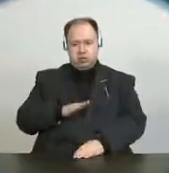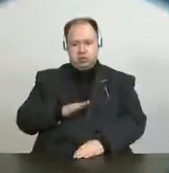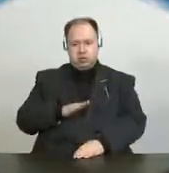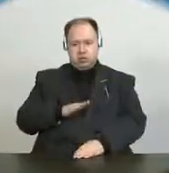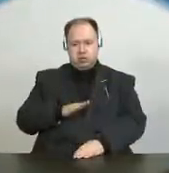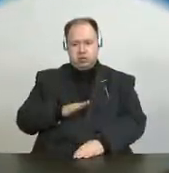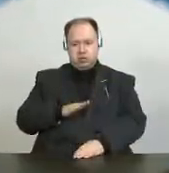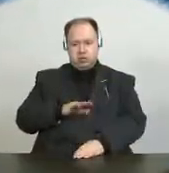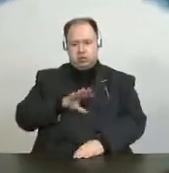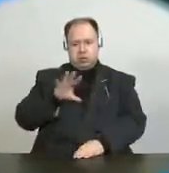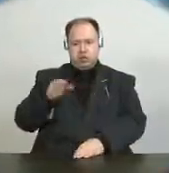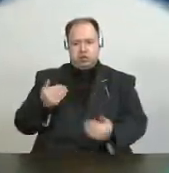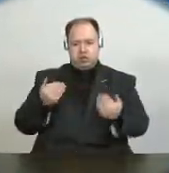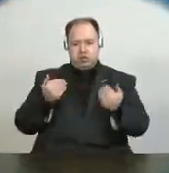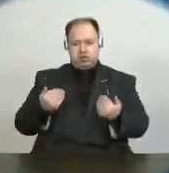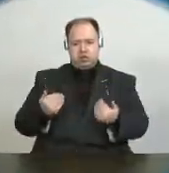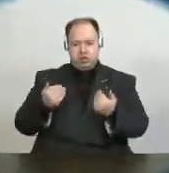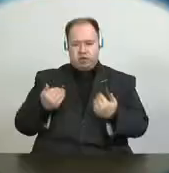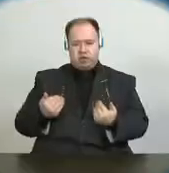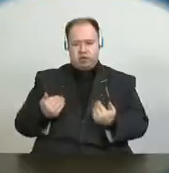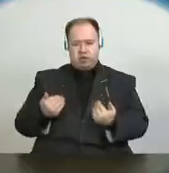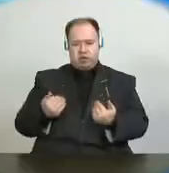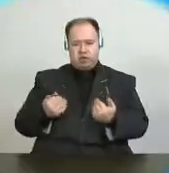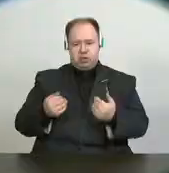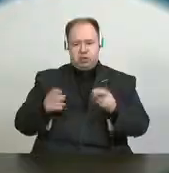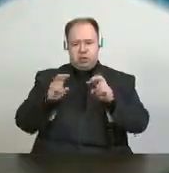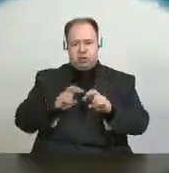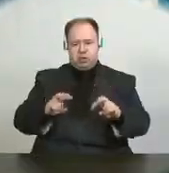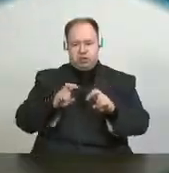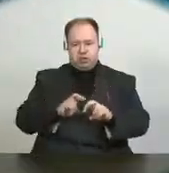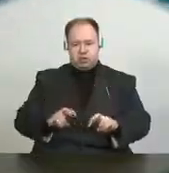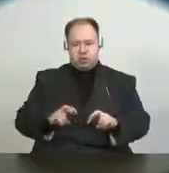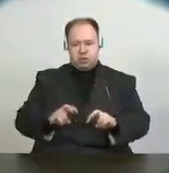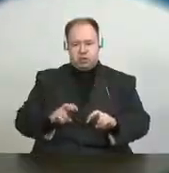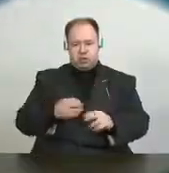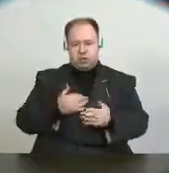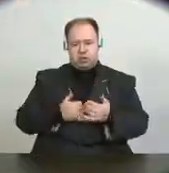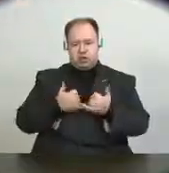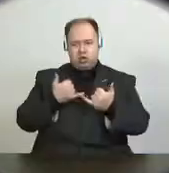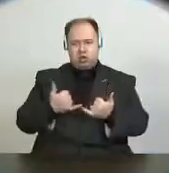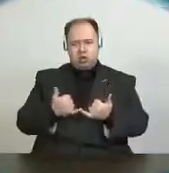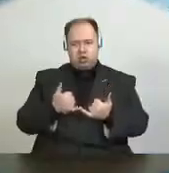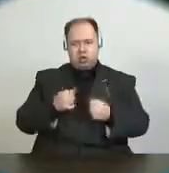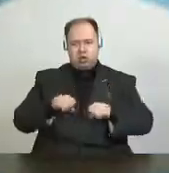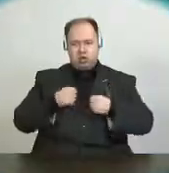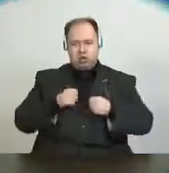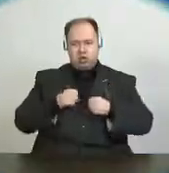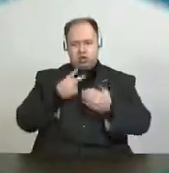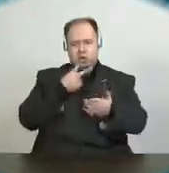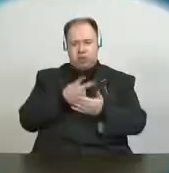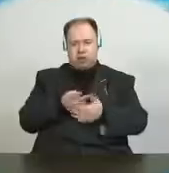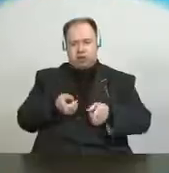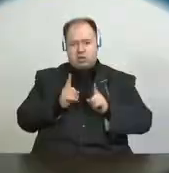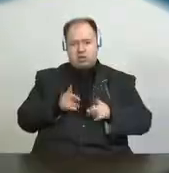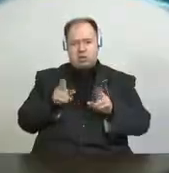все современные как бы исследованы то есть результаты современных исследований чтобы стараться показать максимально достоверно